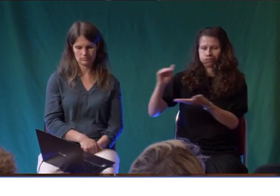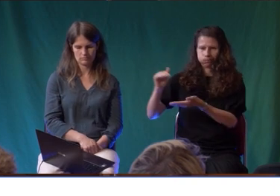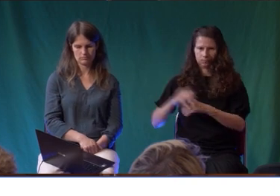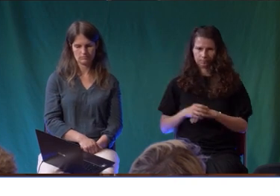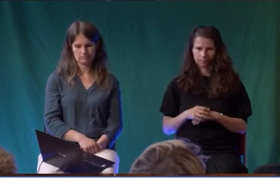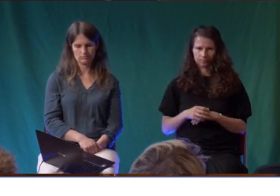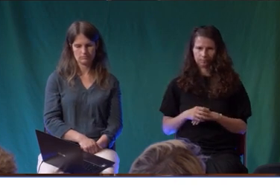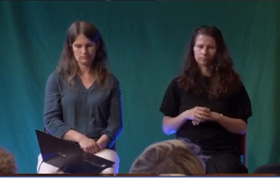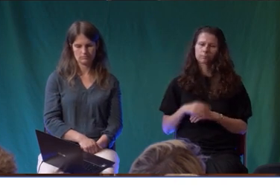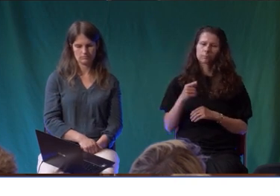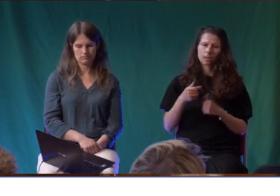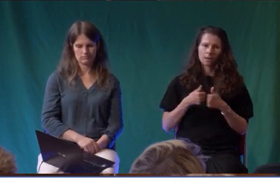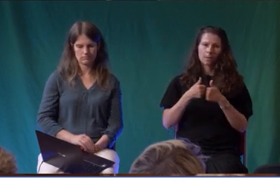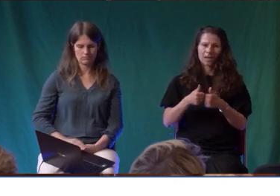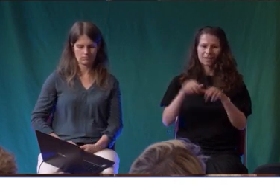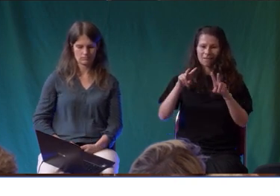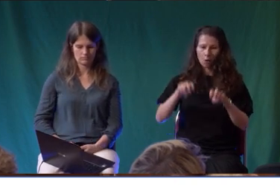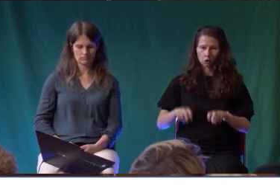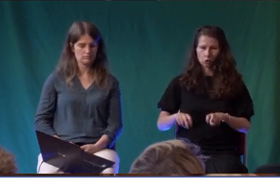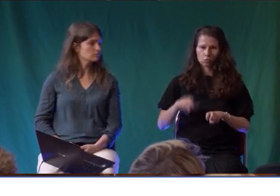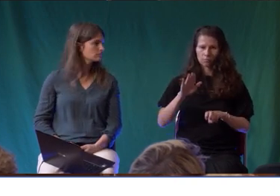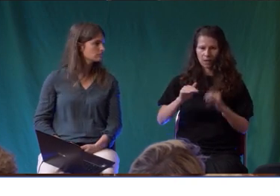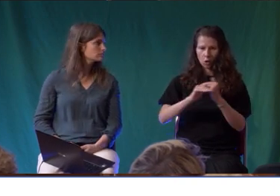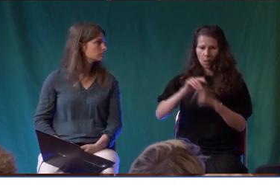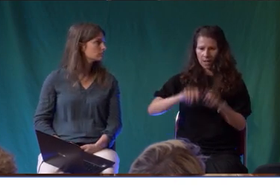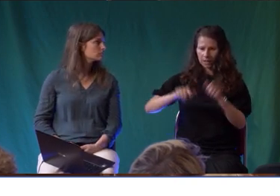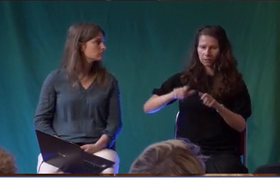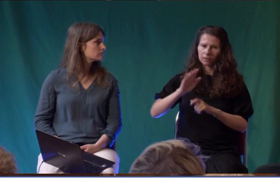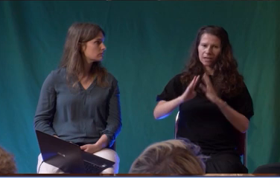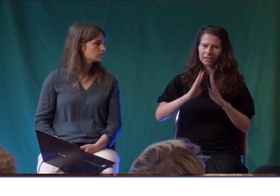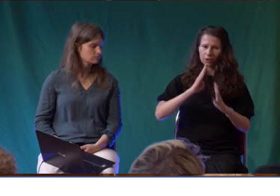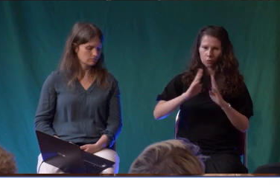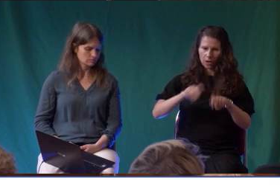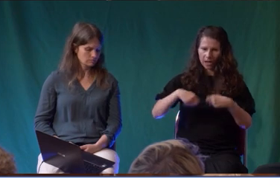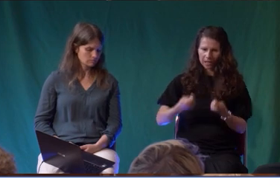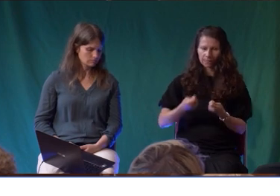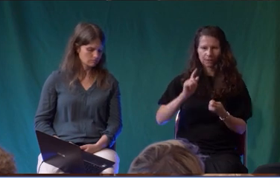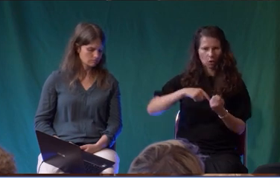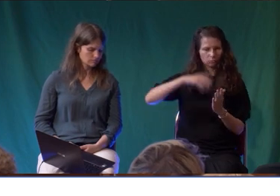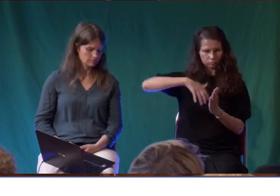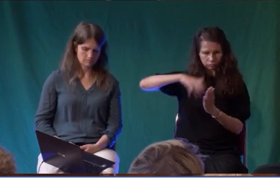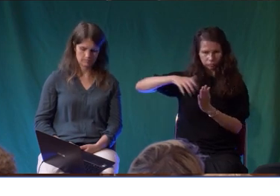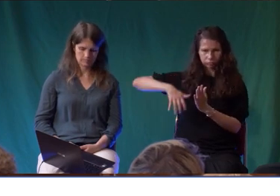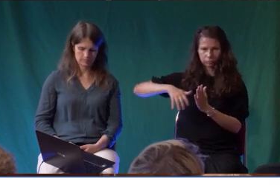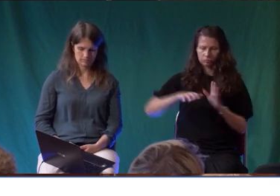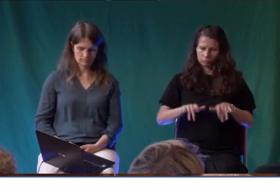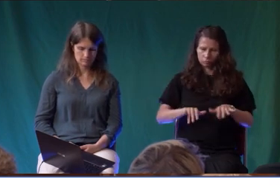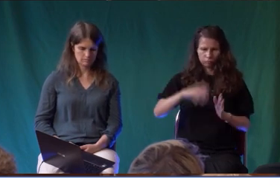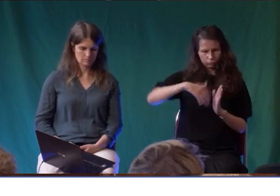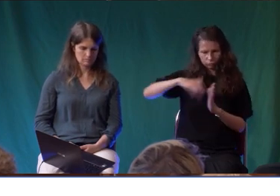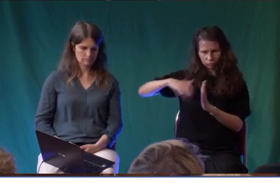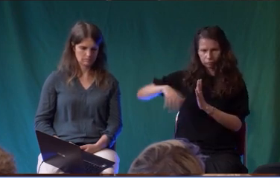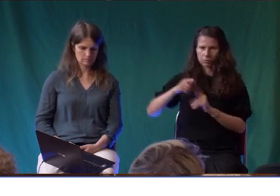Kolleginnen von der Begleitforschung haben auch ihre ganzen interview-ergebnisse zusammengeschrieben und es wurden